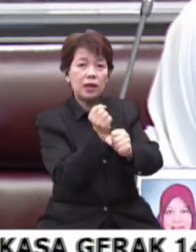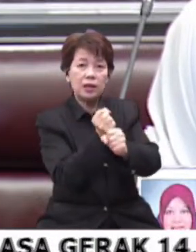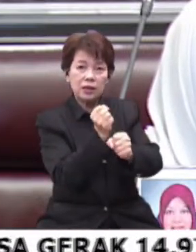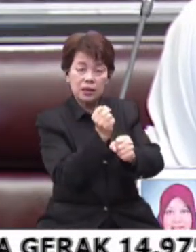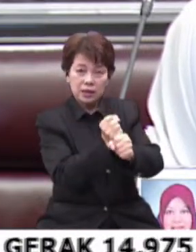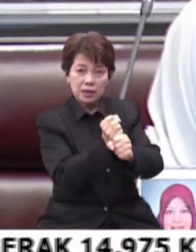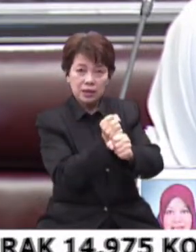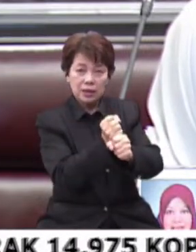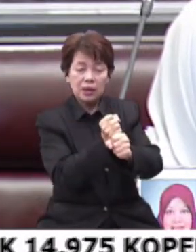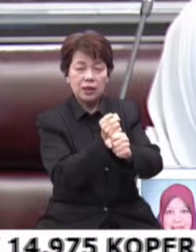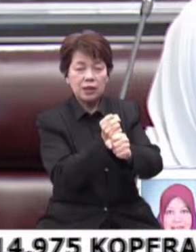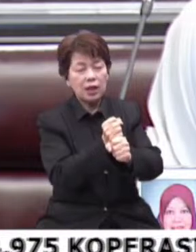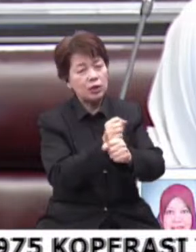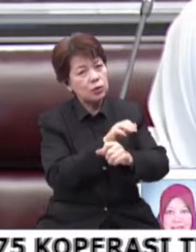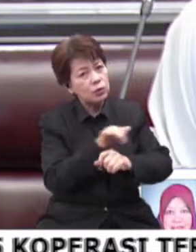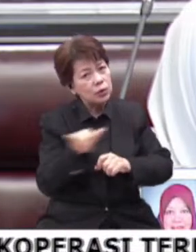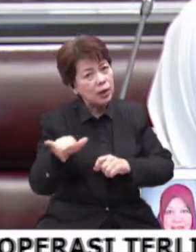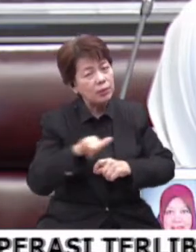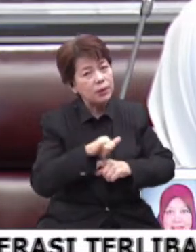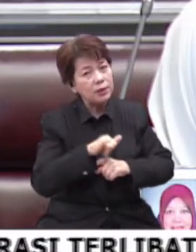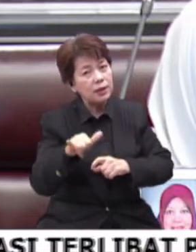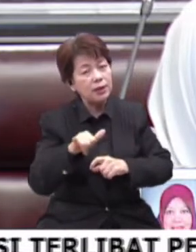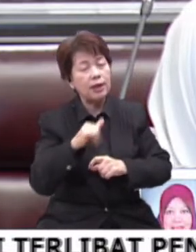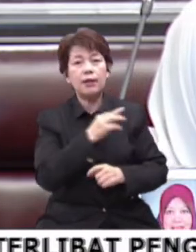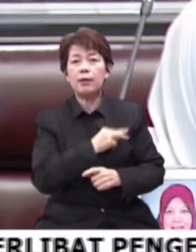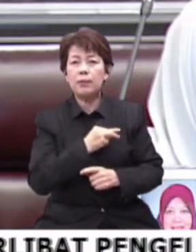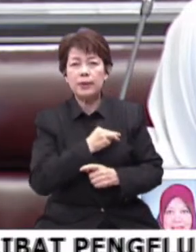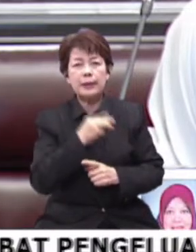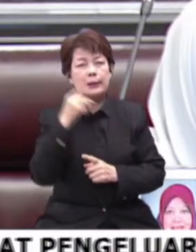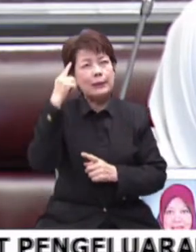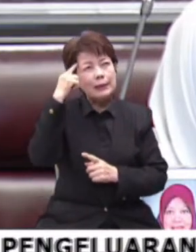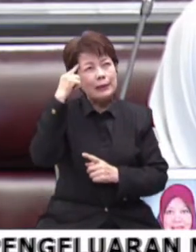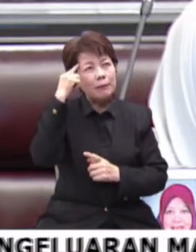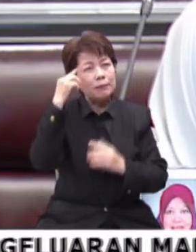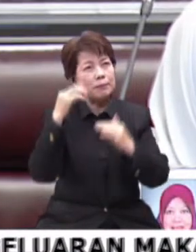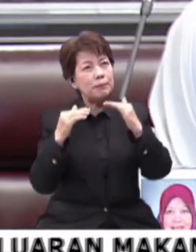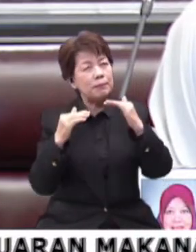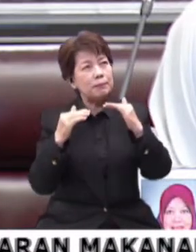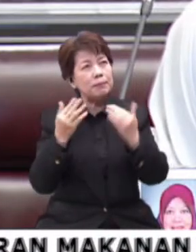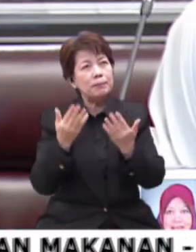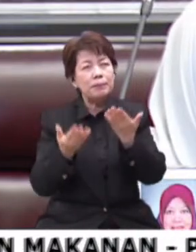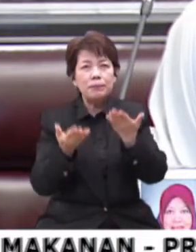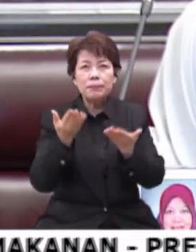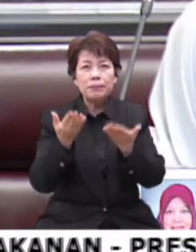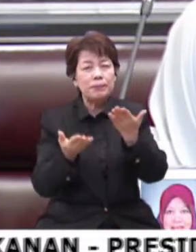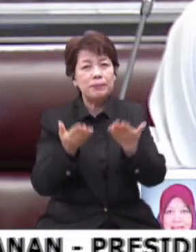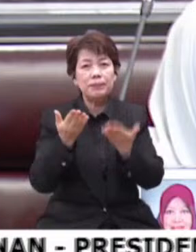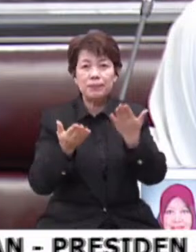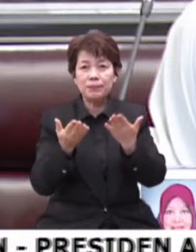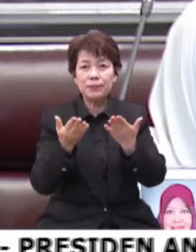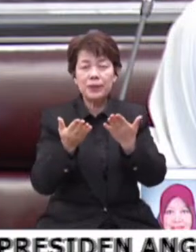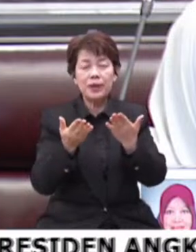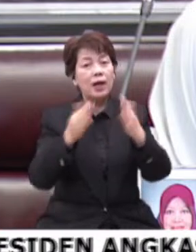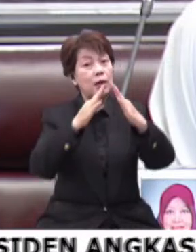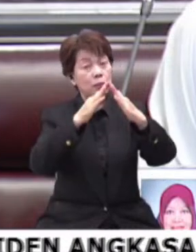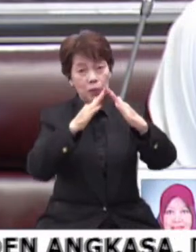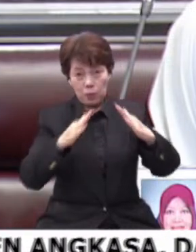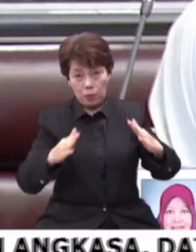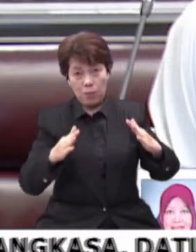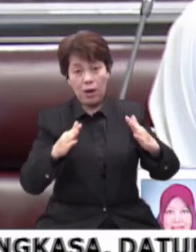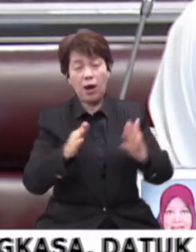adakah juga Kementerian ingin menimbangkan untuk menyediakan kemudahan Perumahan